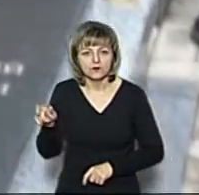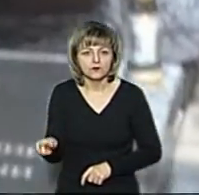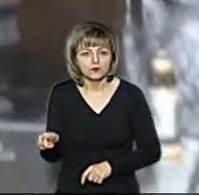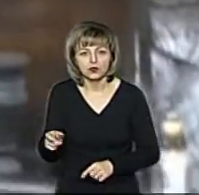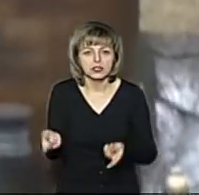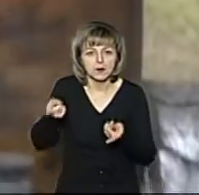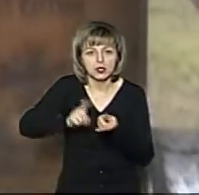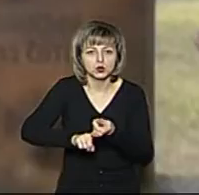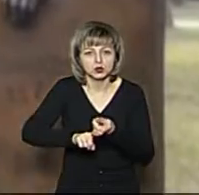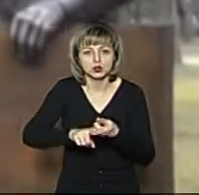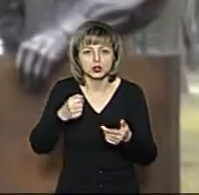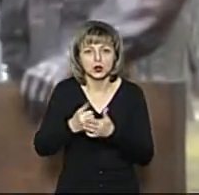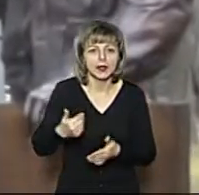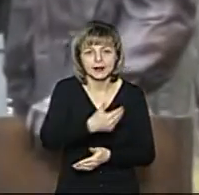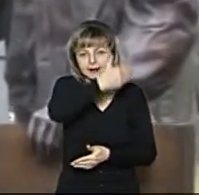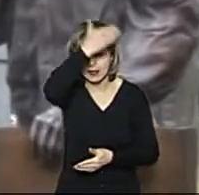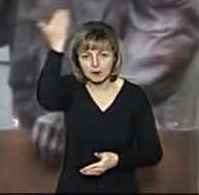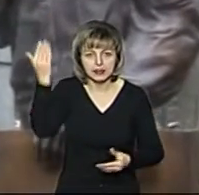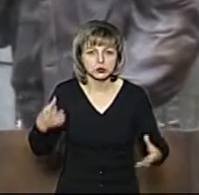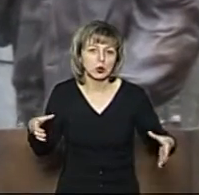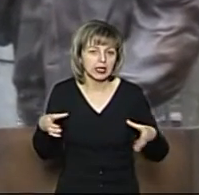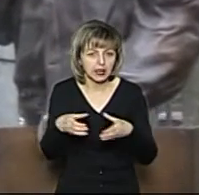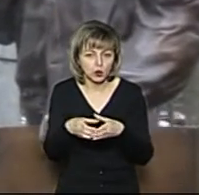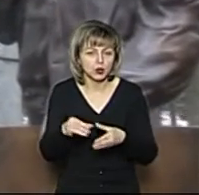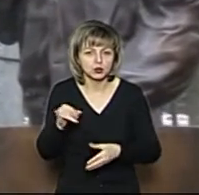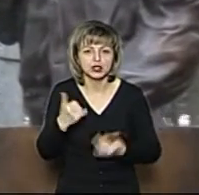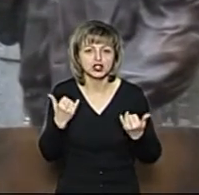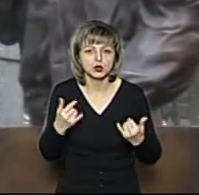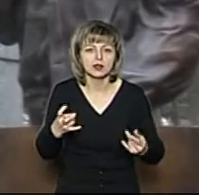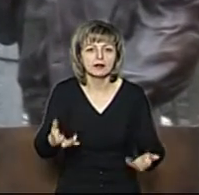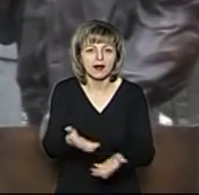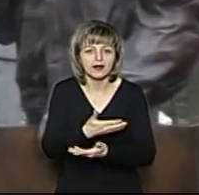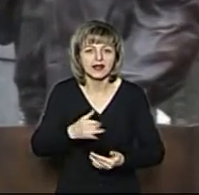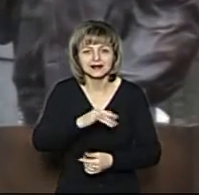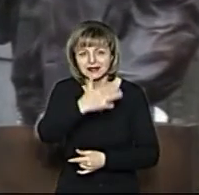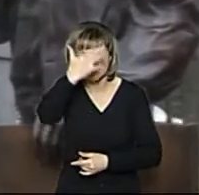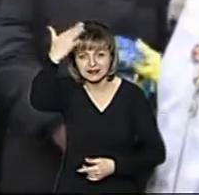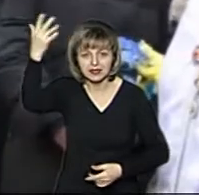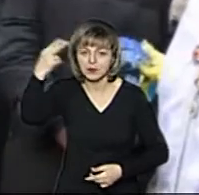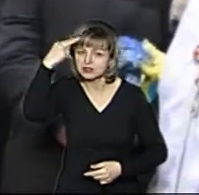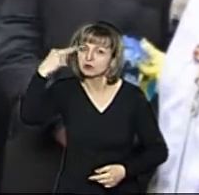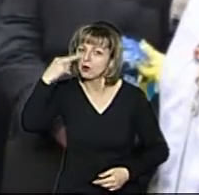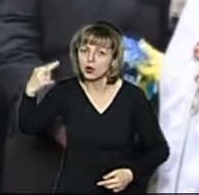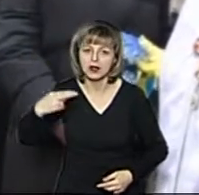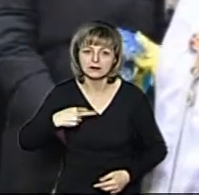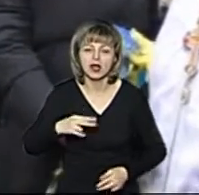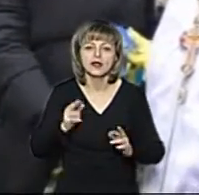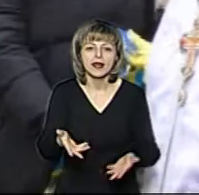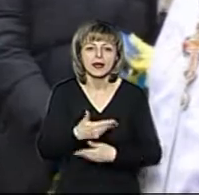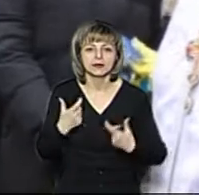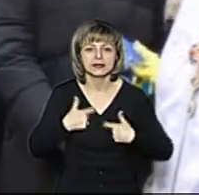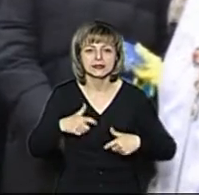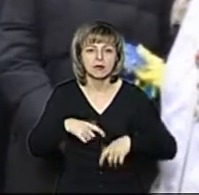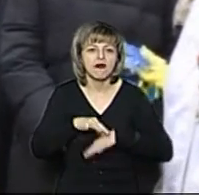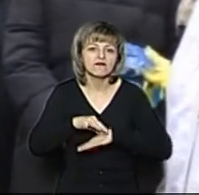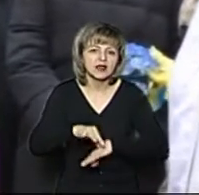до Небесного легіону і сьогодні на нас з небес поглядають. Як ми себе